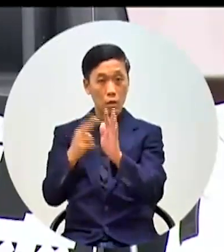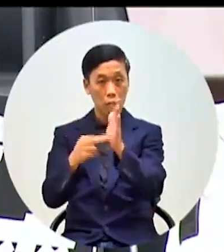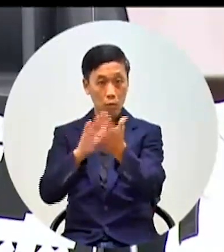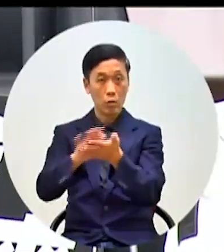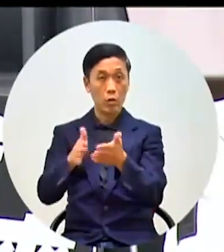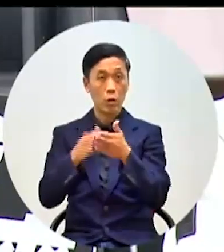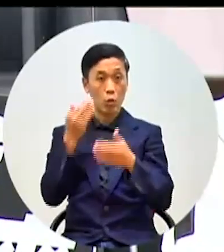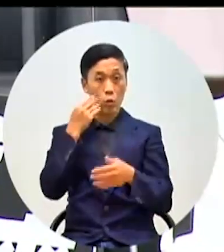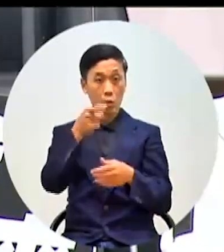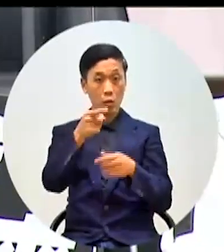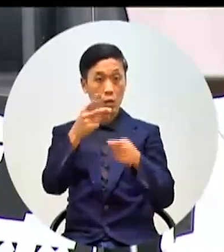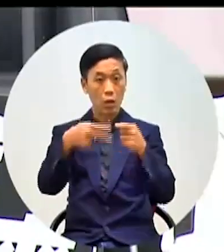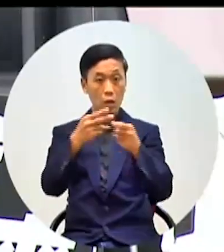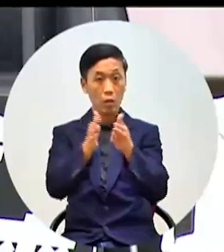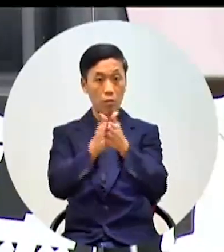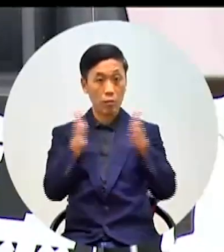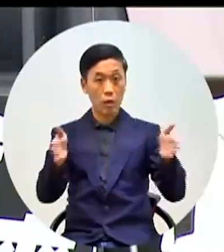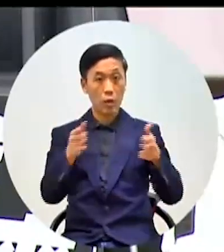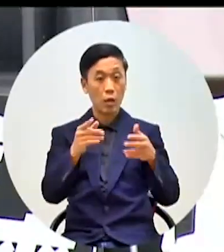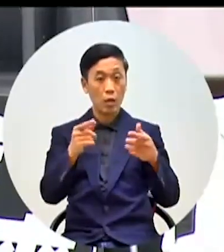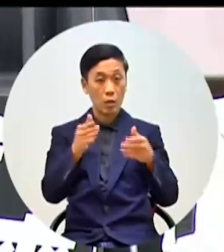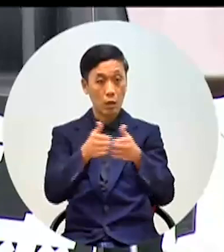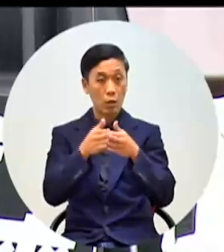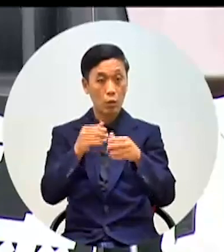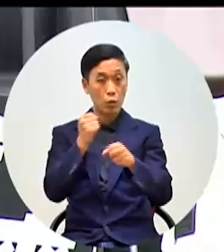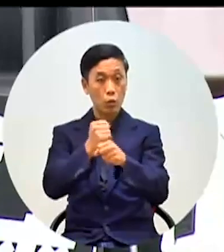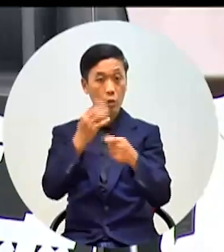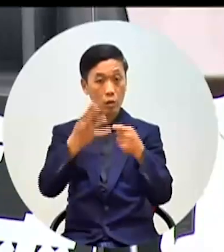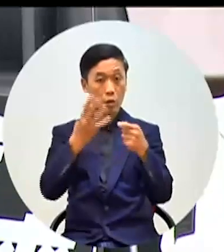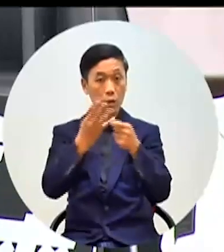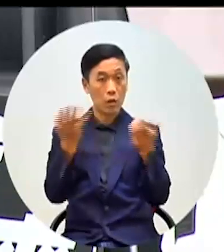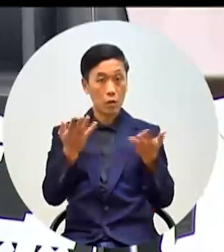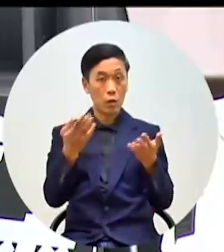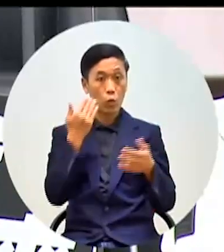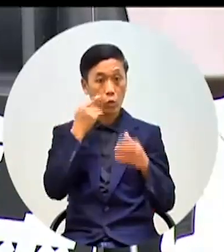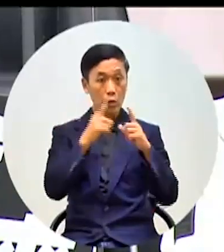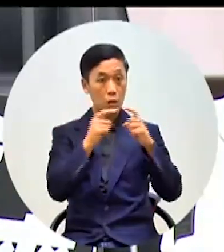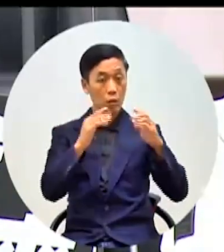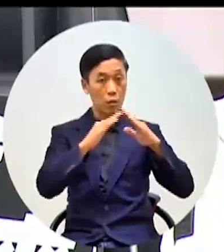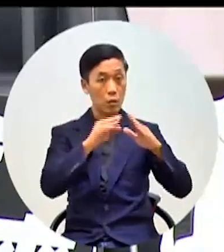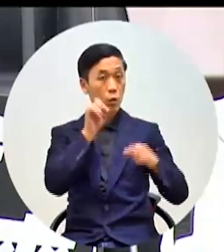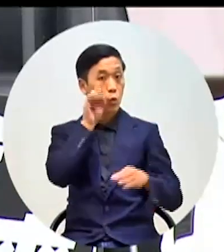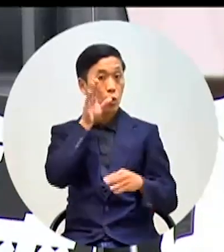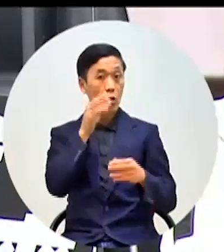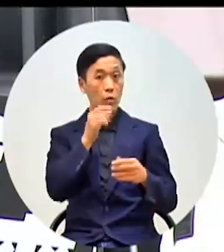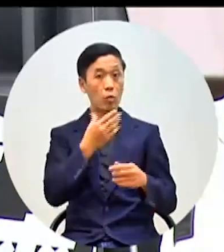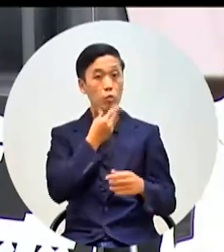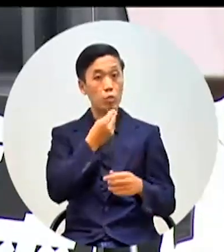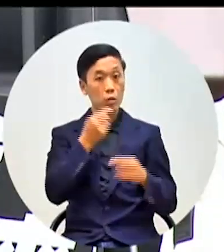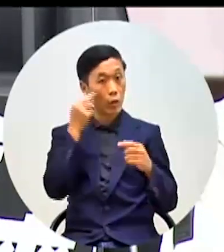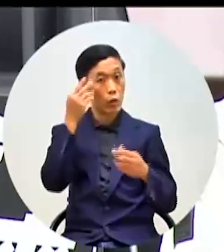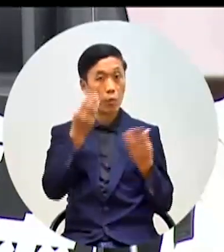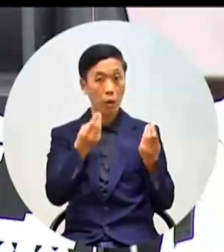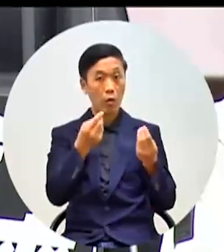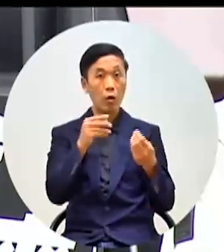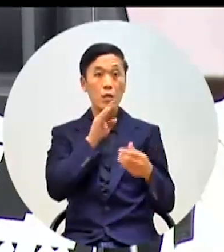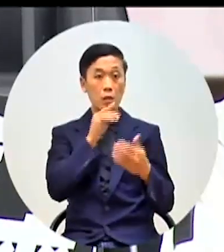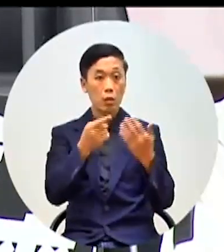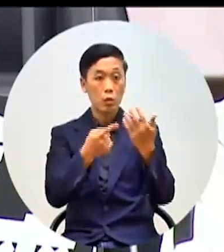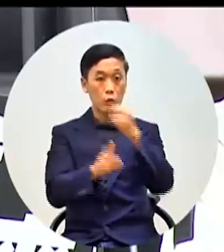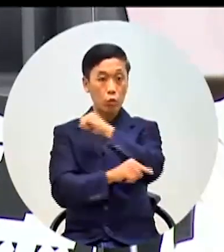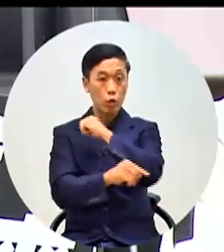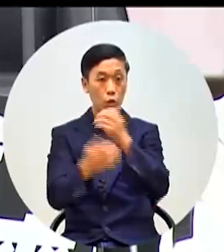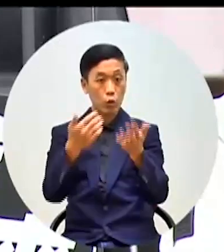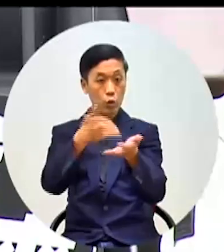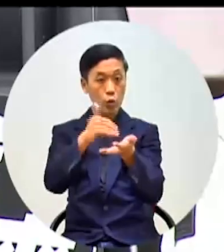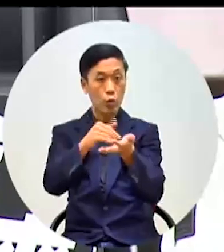两年拼四年，我们没有城市的光荣跟幸福感，还是倒数第二名的话，那我们就要检讨了。好，我想